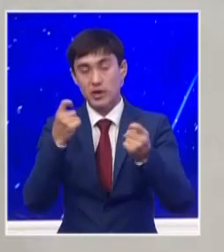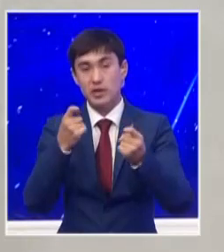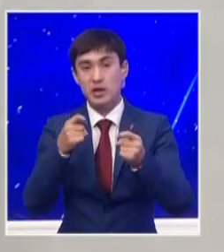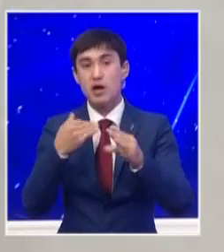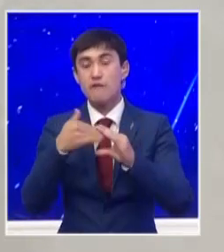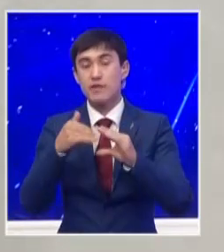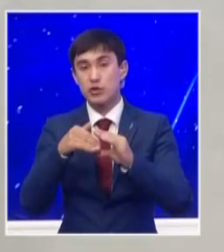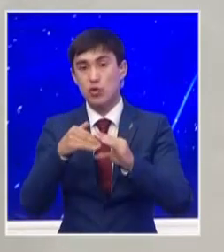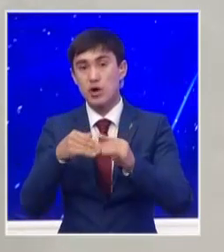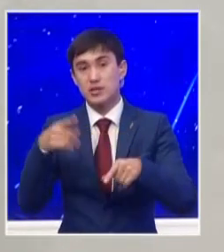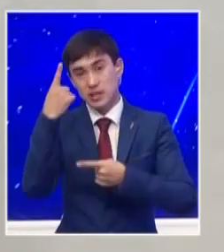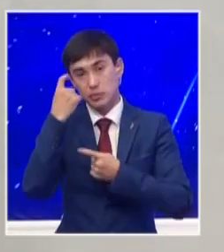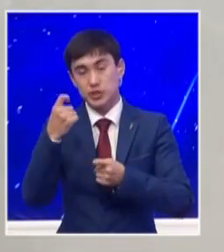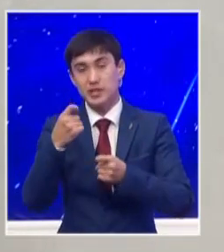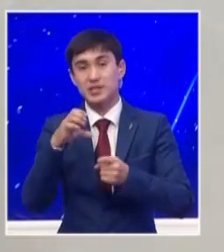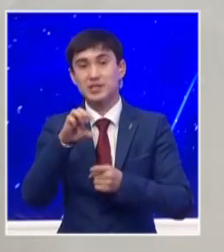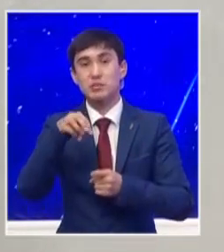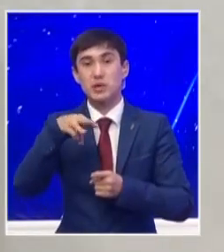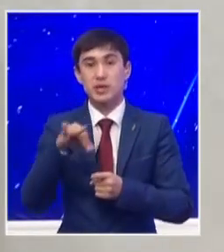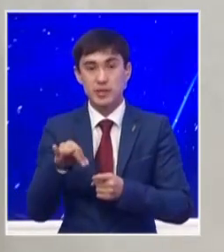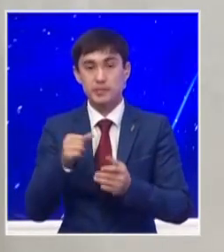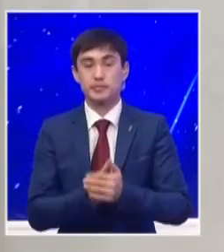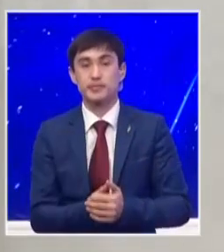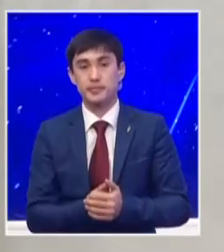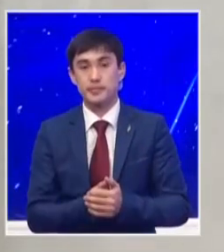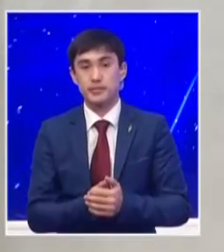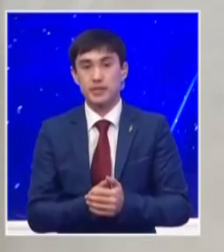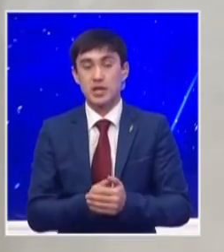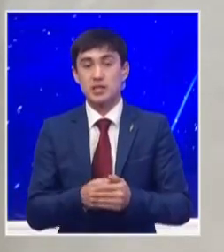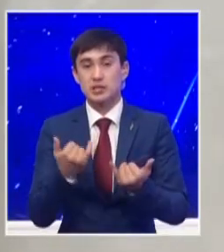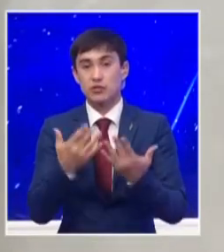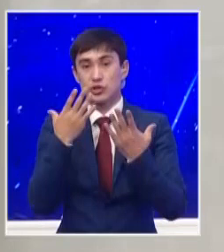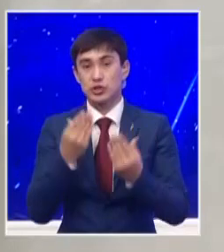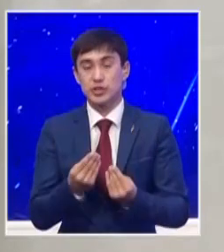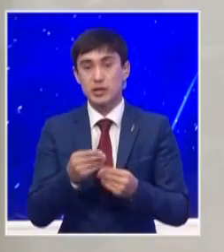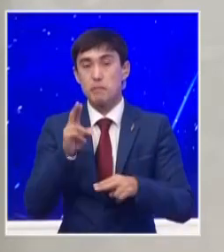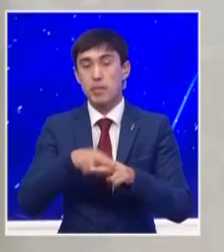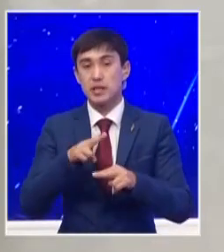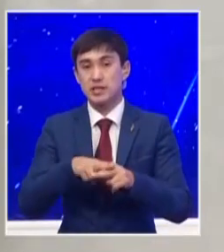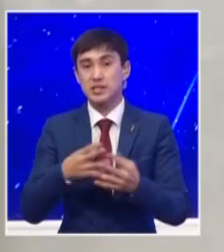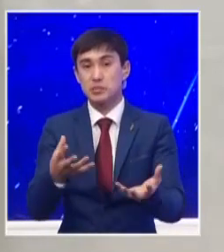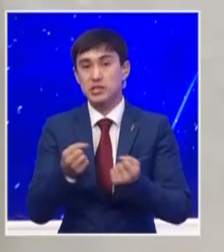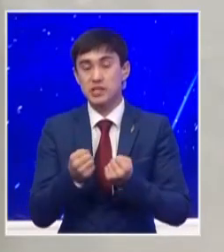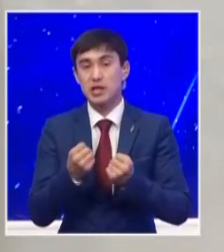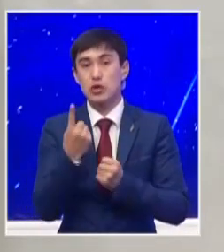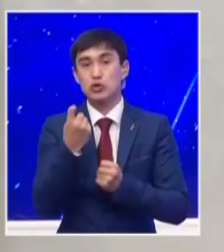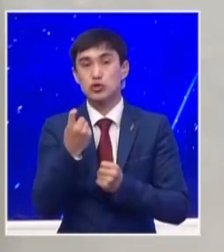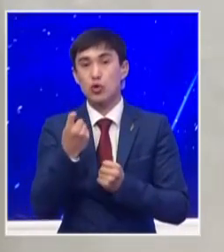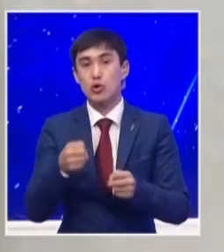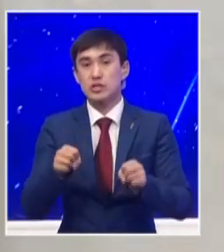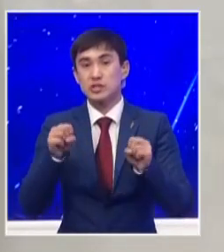видеоматериалы и сообщения в средствах массовой информации за сегодняшний день полицейски изъято около 100